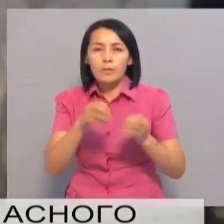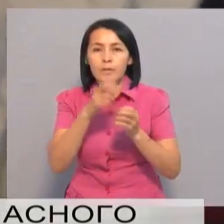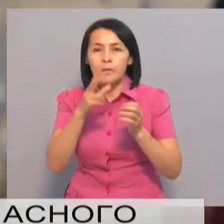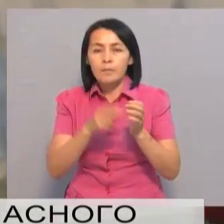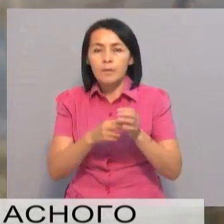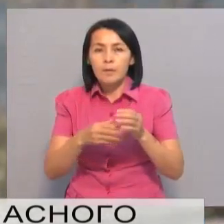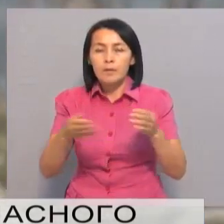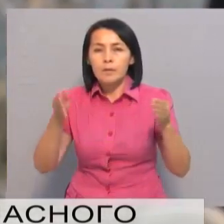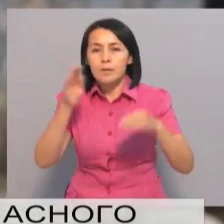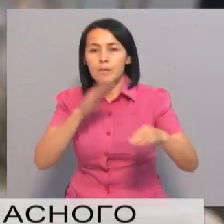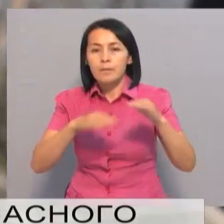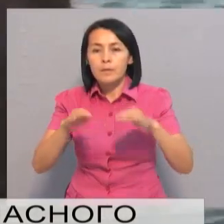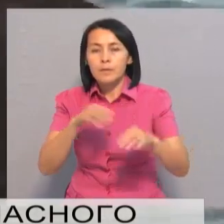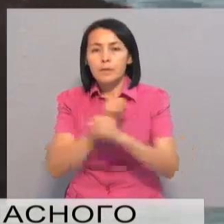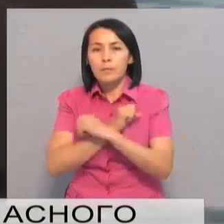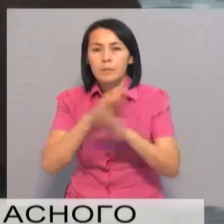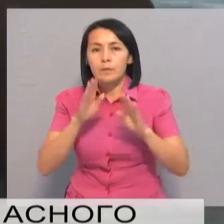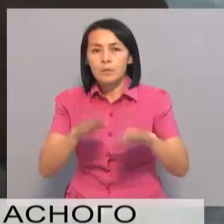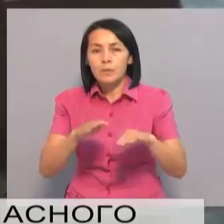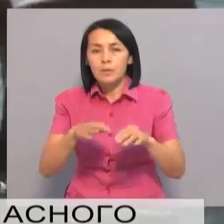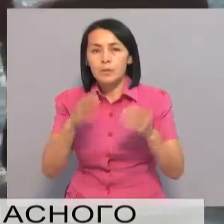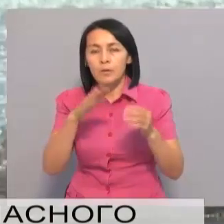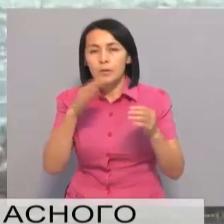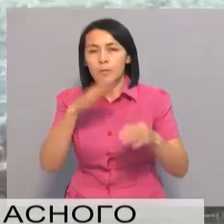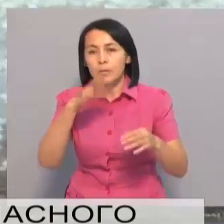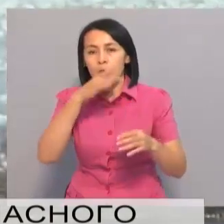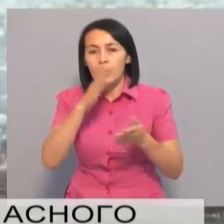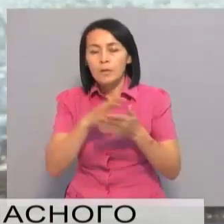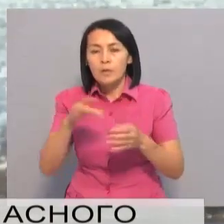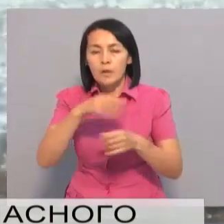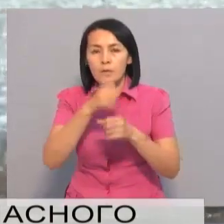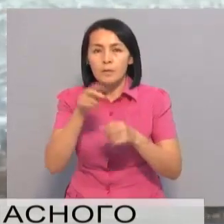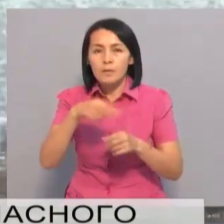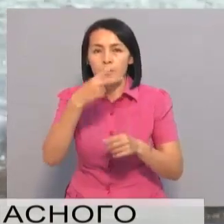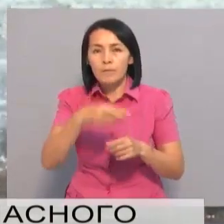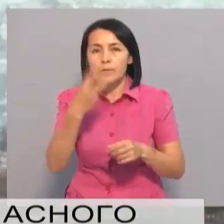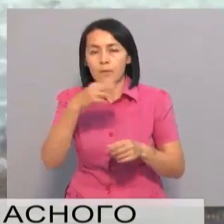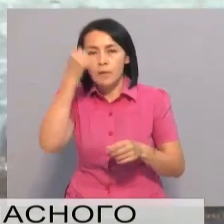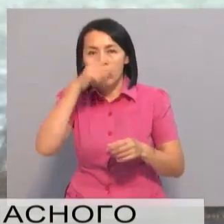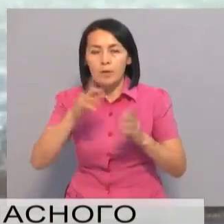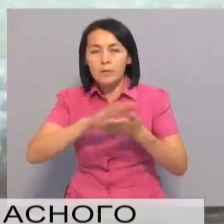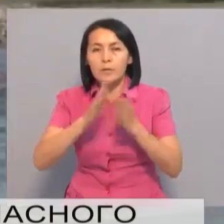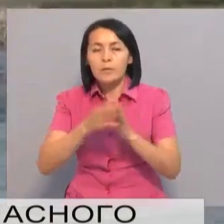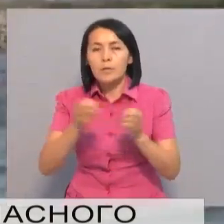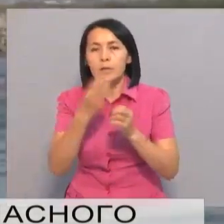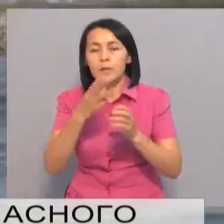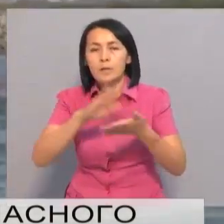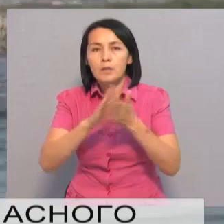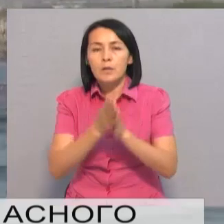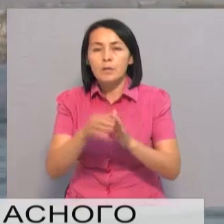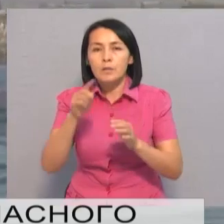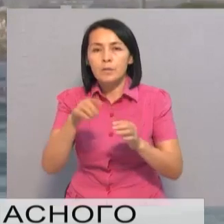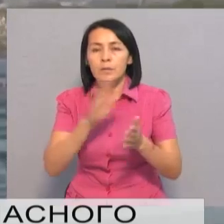18 бассейнов и аквапарков. Купальный сезон. Районными акиматами на 2023 год заключено 13 меморандумов